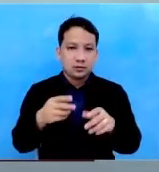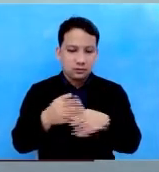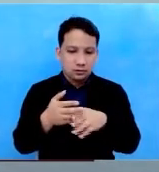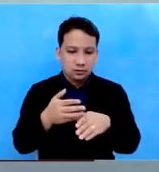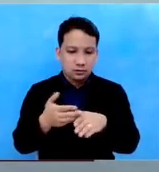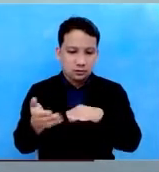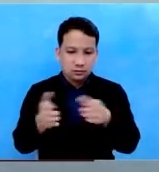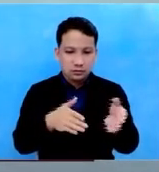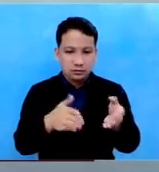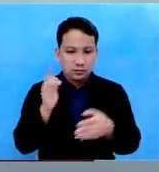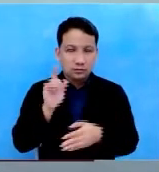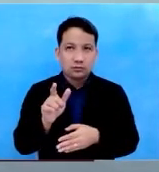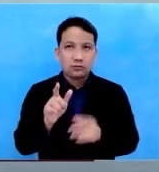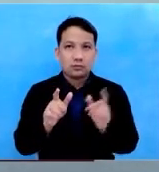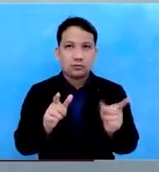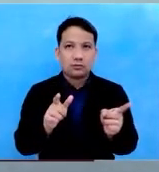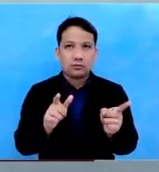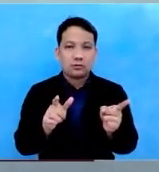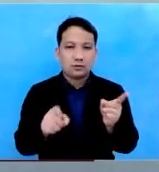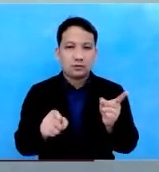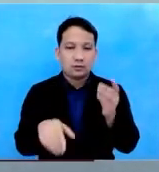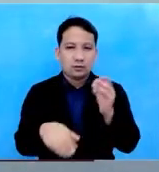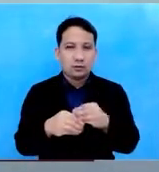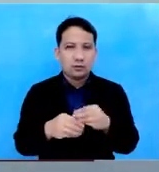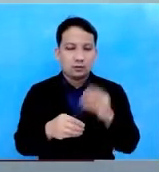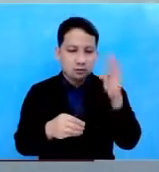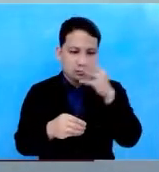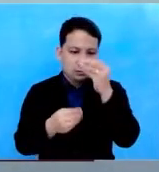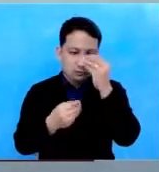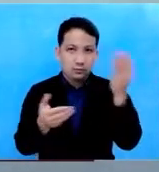noong 2021. Ang nakakabahala,